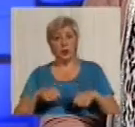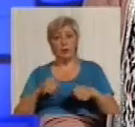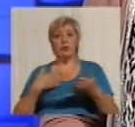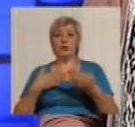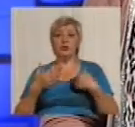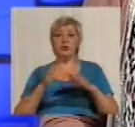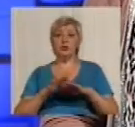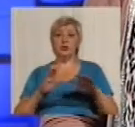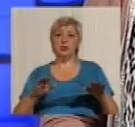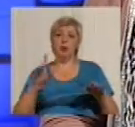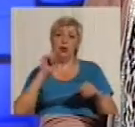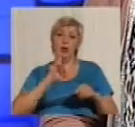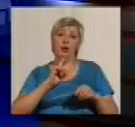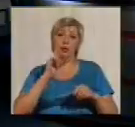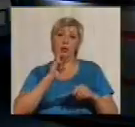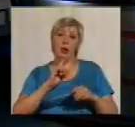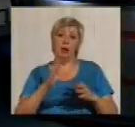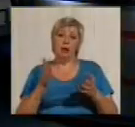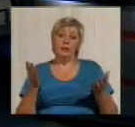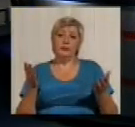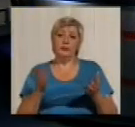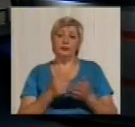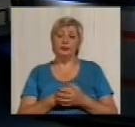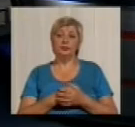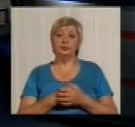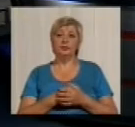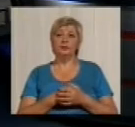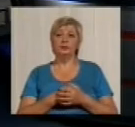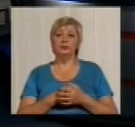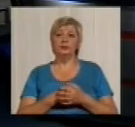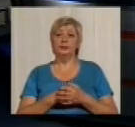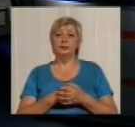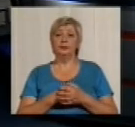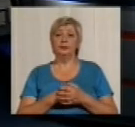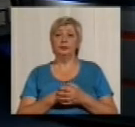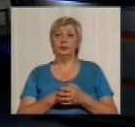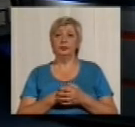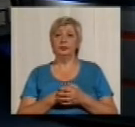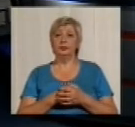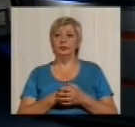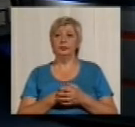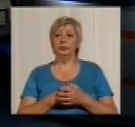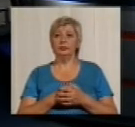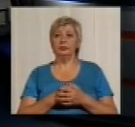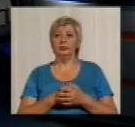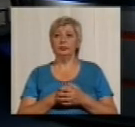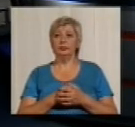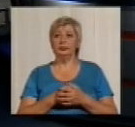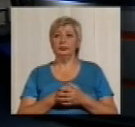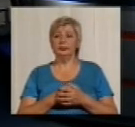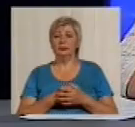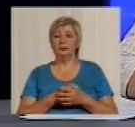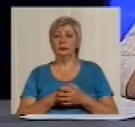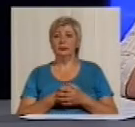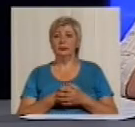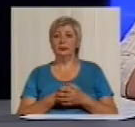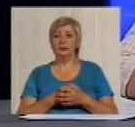пока свистнул, а в ответ тишина. Ну вот, и у вас тоже тишина. Пані